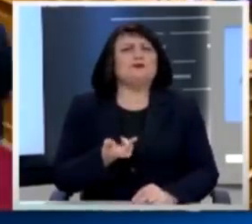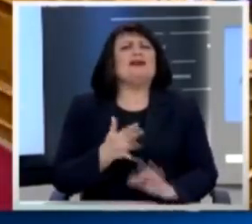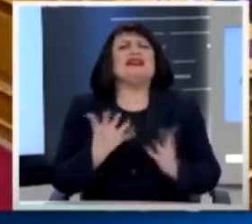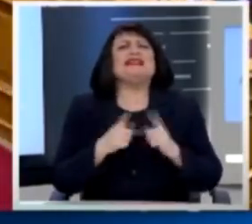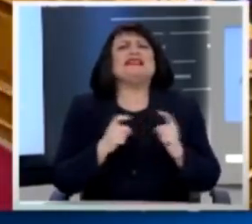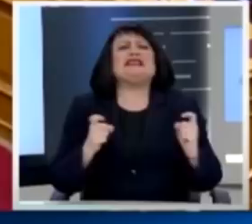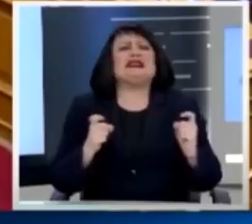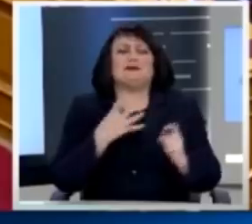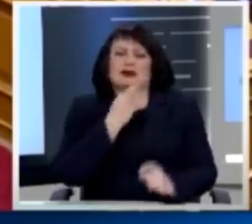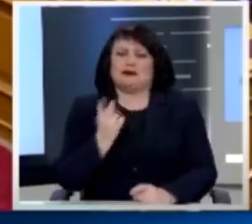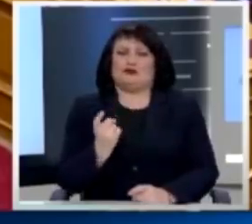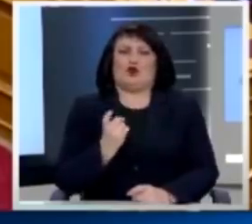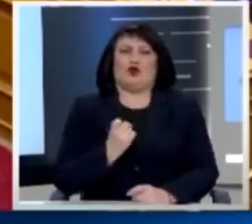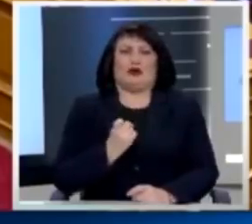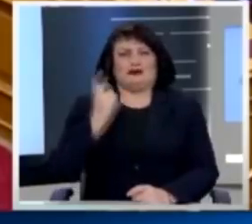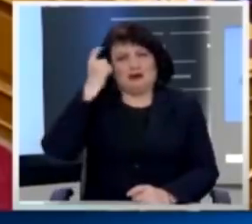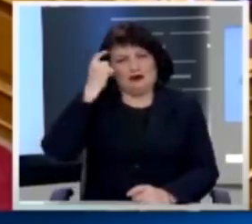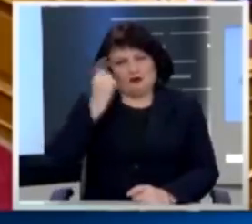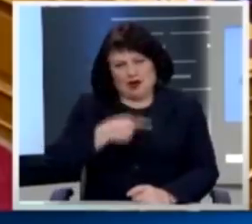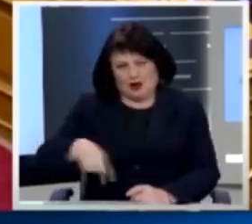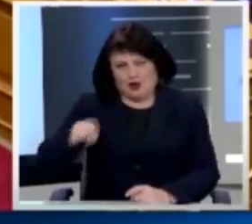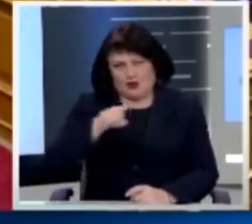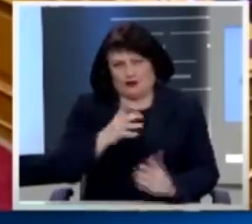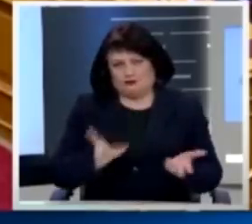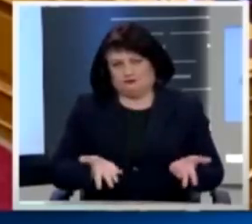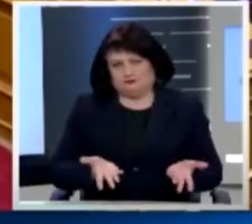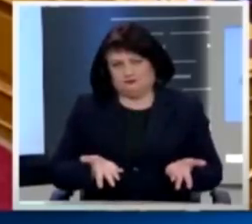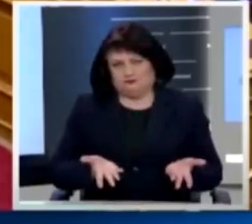αποτελεί μάλλον πρόκληση για την νοημοσύνη όλων μας.